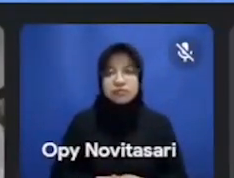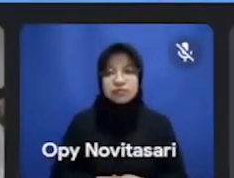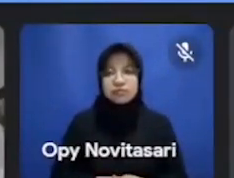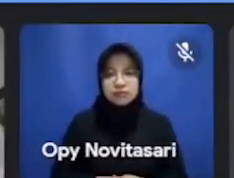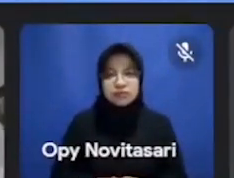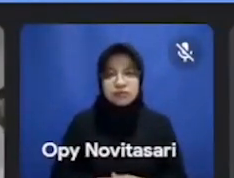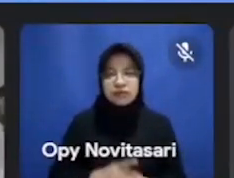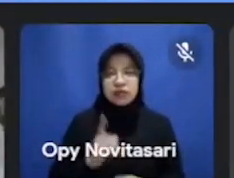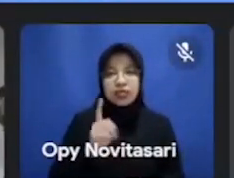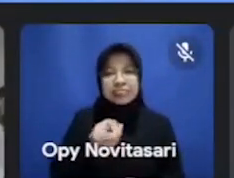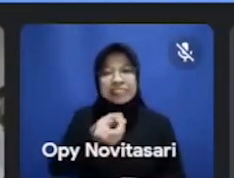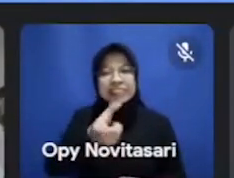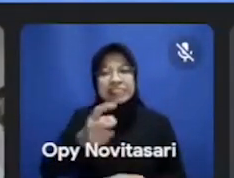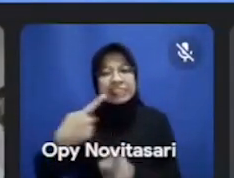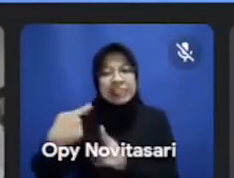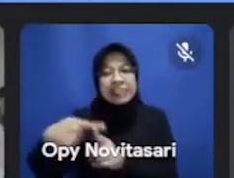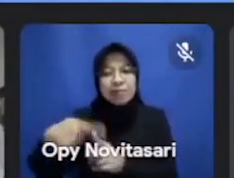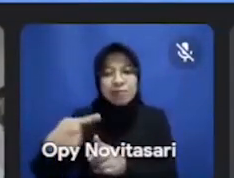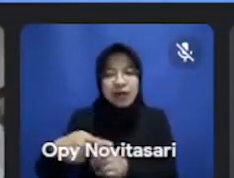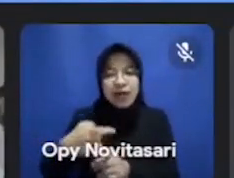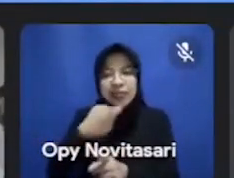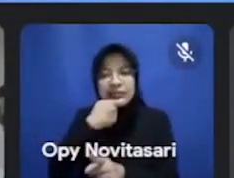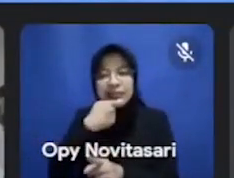ingin menambahkan juga bahwa